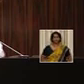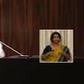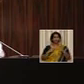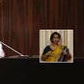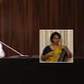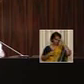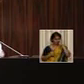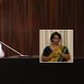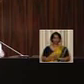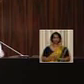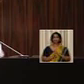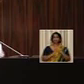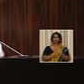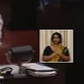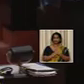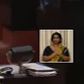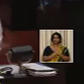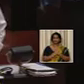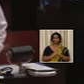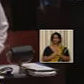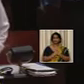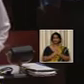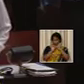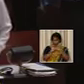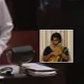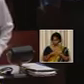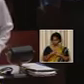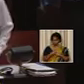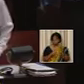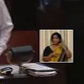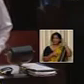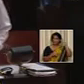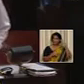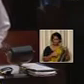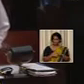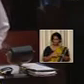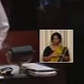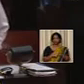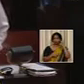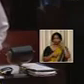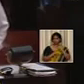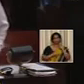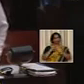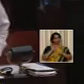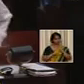නායකතුමා කරු කතානායකතුමනි ඔබතුමා ඒ ප්‍රශ්නම දාන්න ඊදිනේ මේක පිළිබඳ සාකච්ඡා වුණා හැබැයි